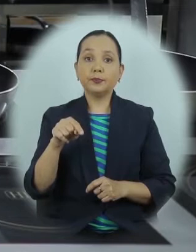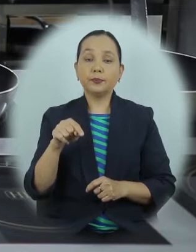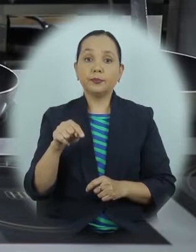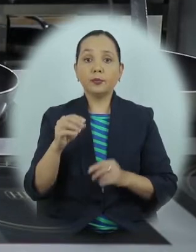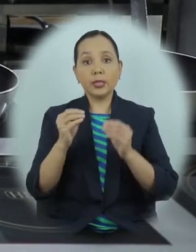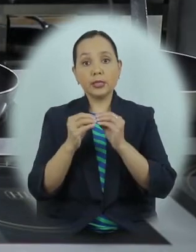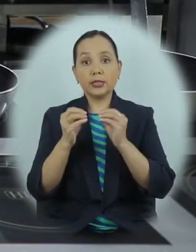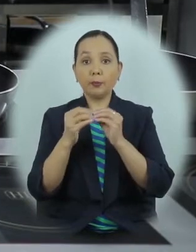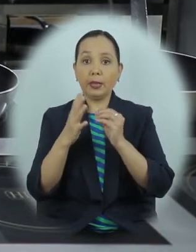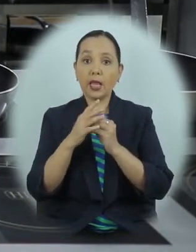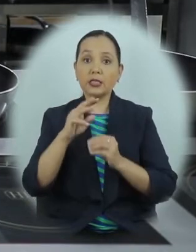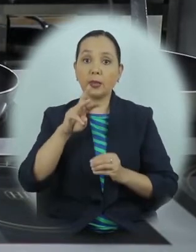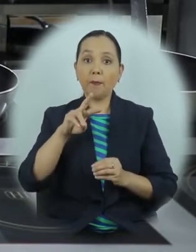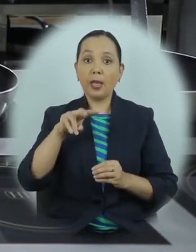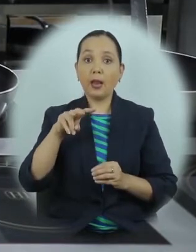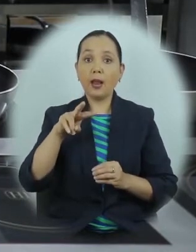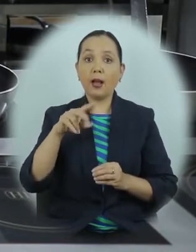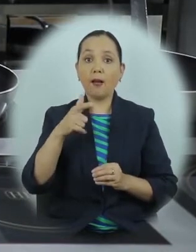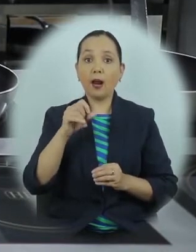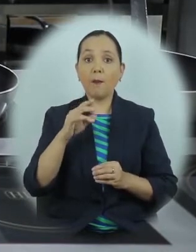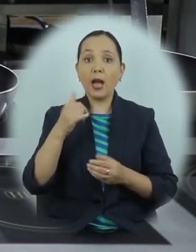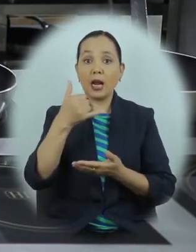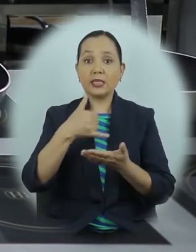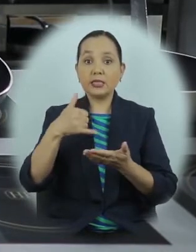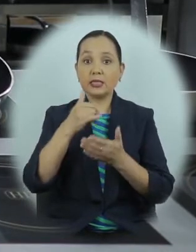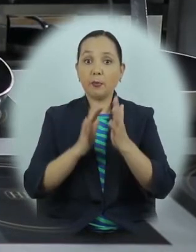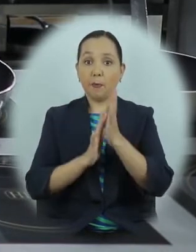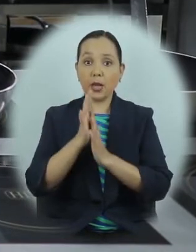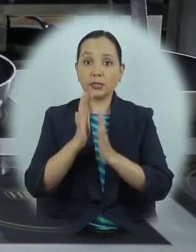10-15 мили грамм растительного масла